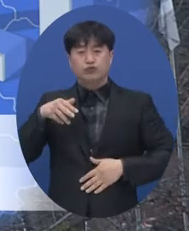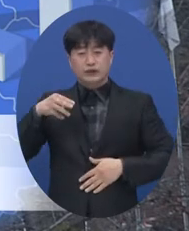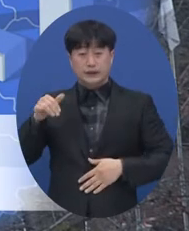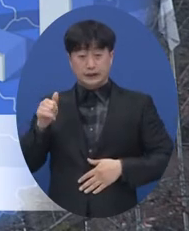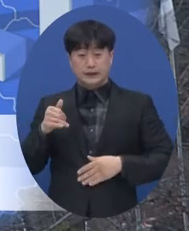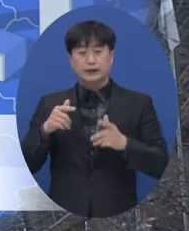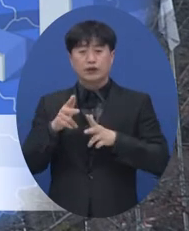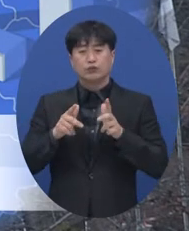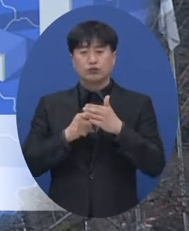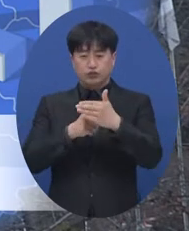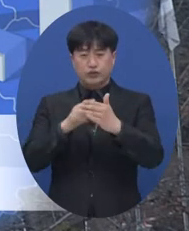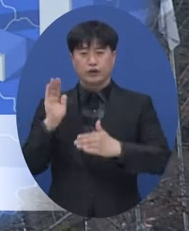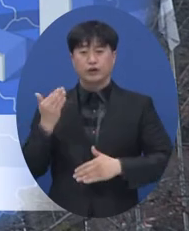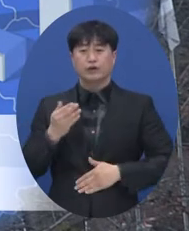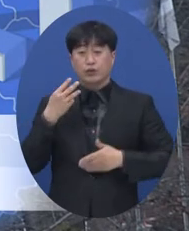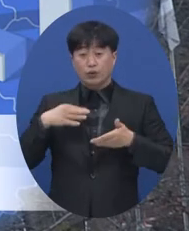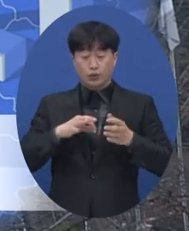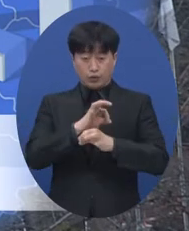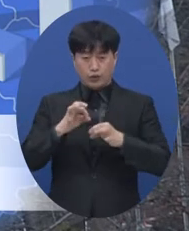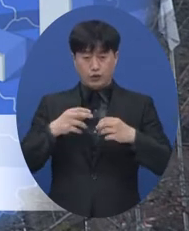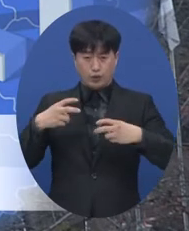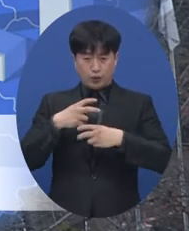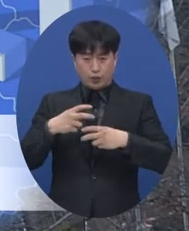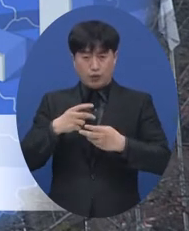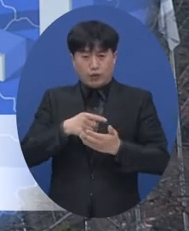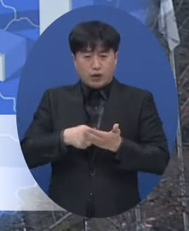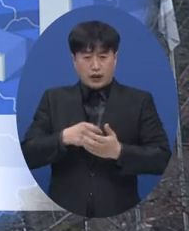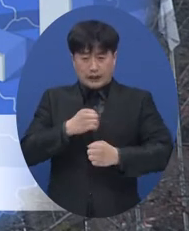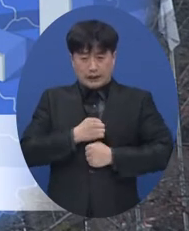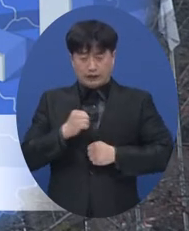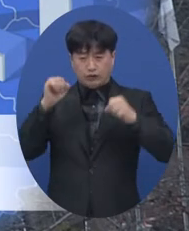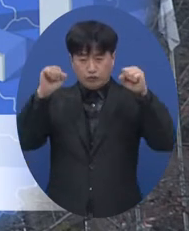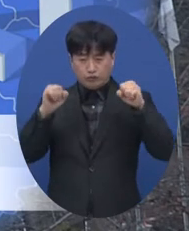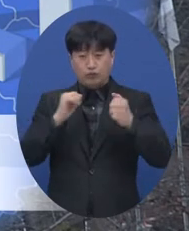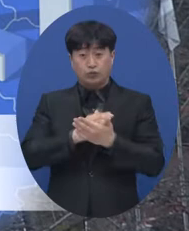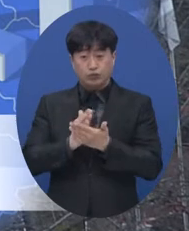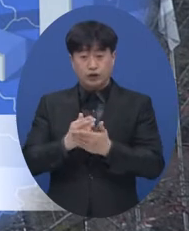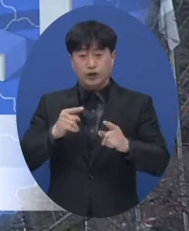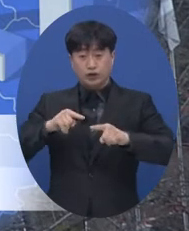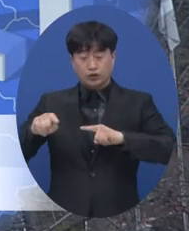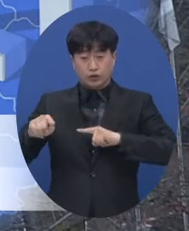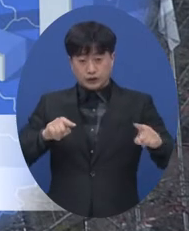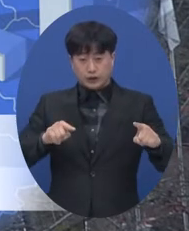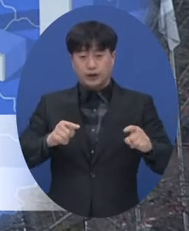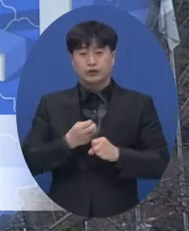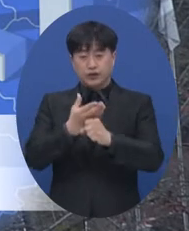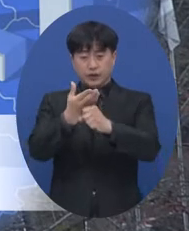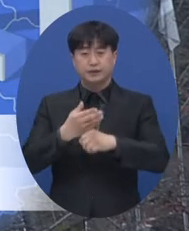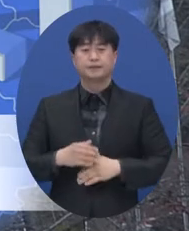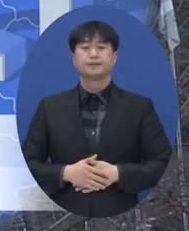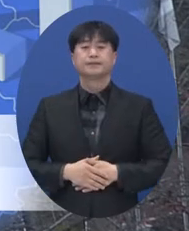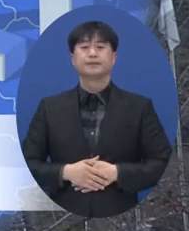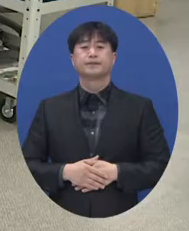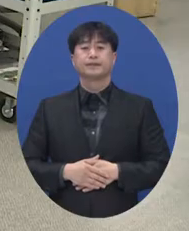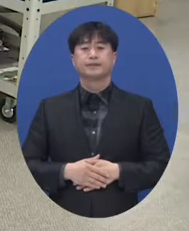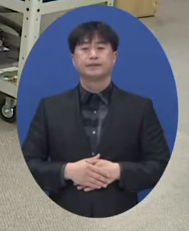추진합니다 경기도의 경제와 교통 재난 안정 체육 분야 정책을 구형 3 기자가 알려드립니다